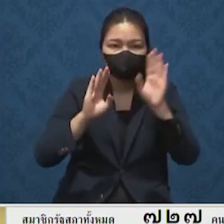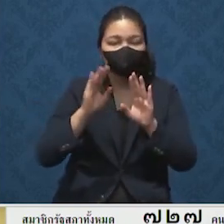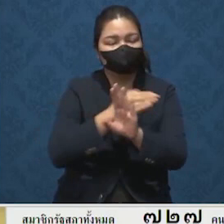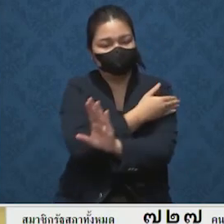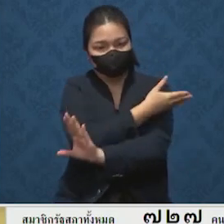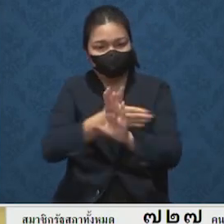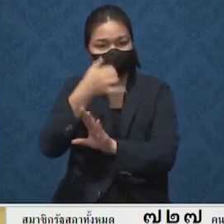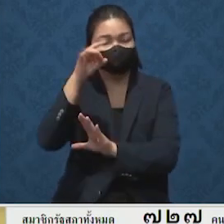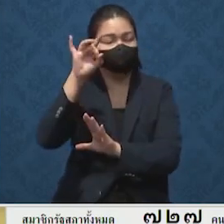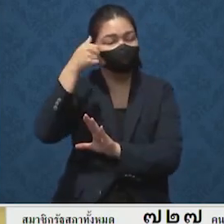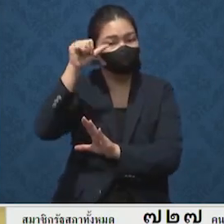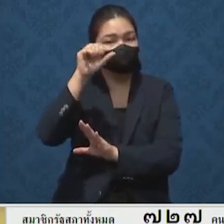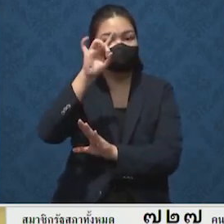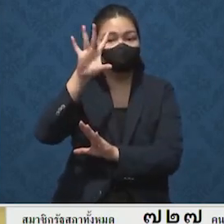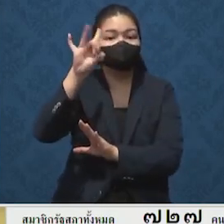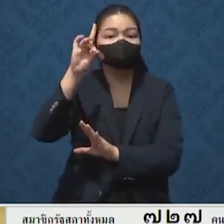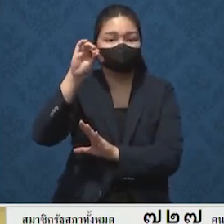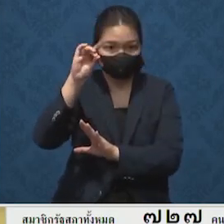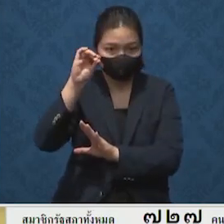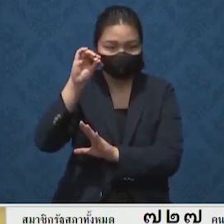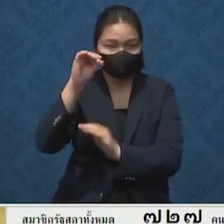รรจุในระเบียบวาระการประชุม